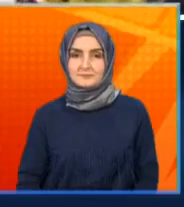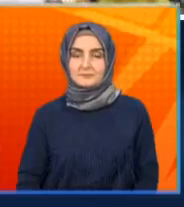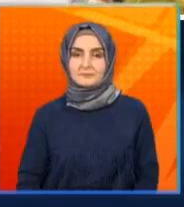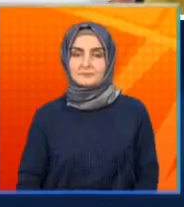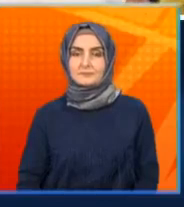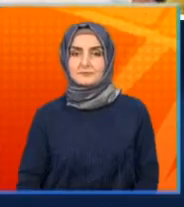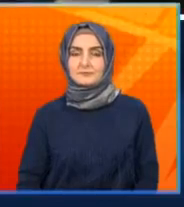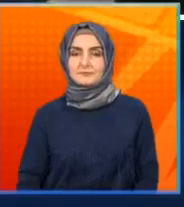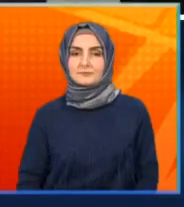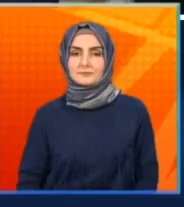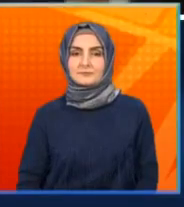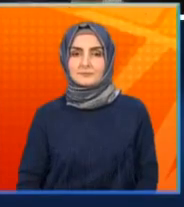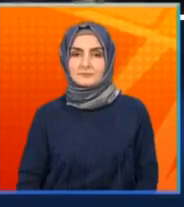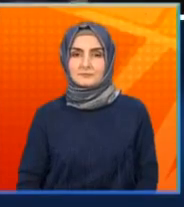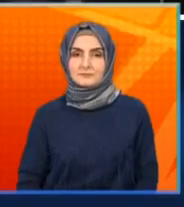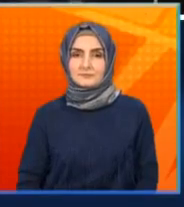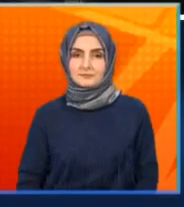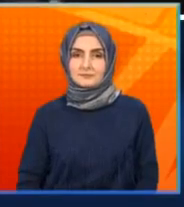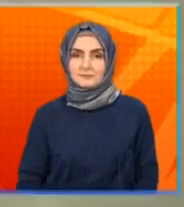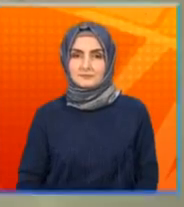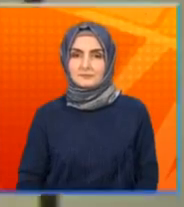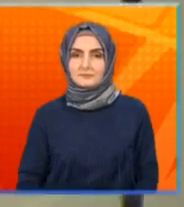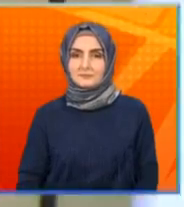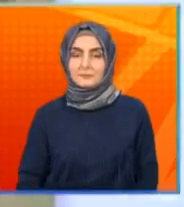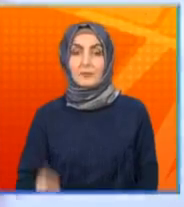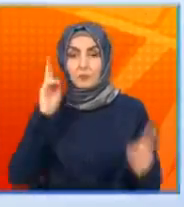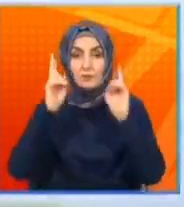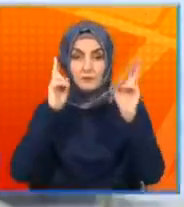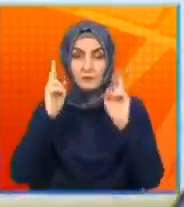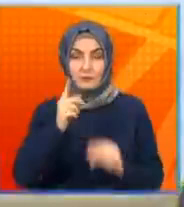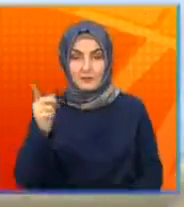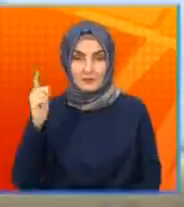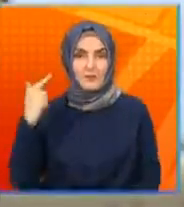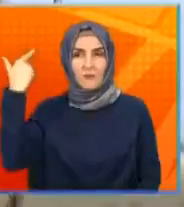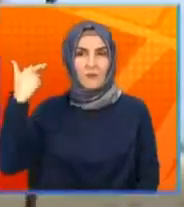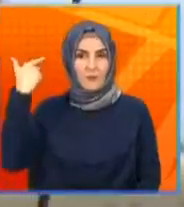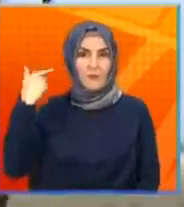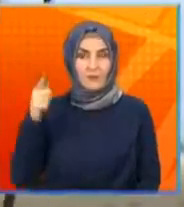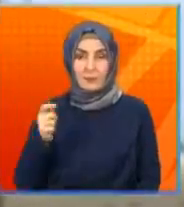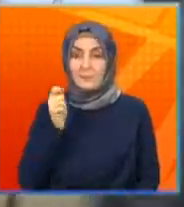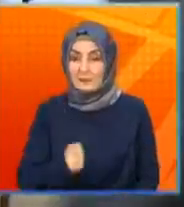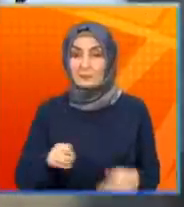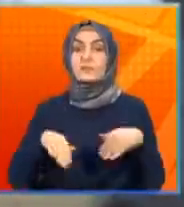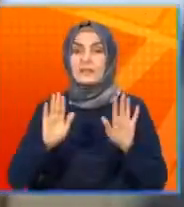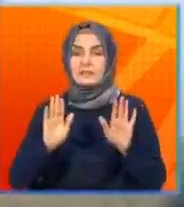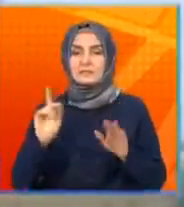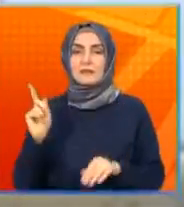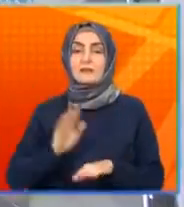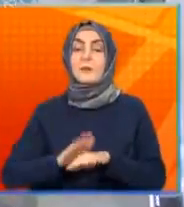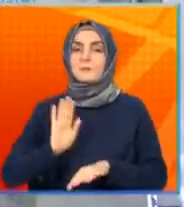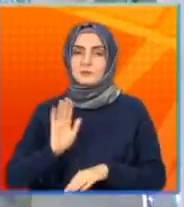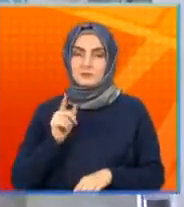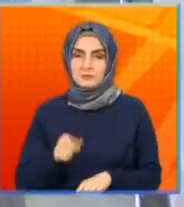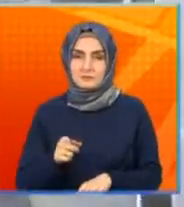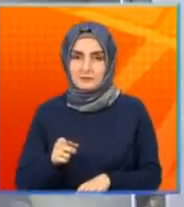eder ve kuaförlerde fön makinesi zorunlu olmadıkça kullanılmayacak